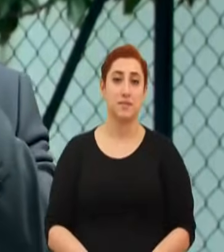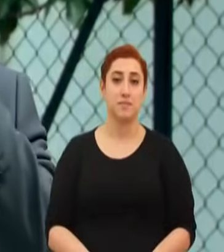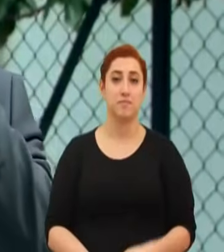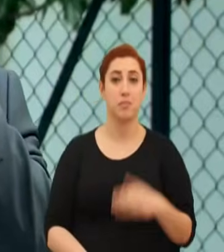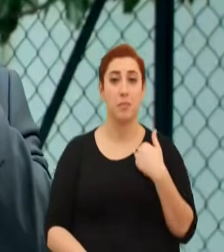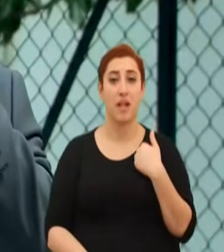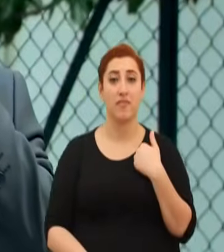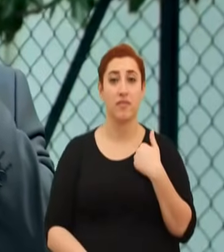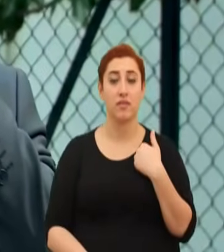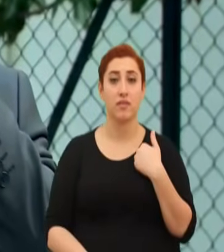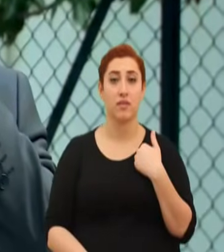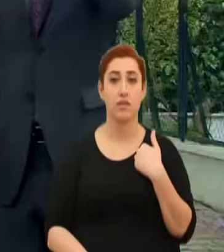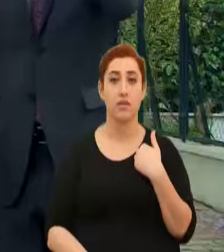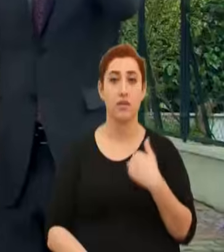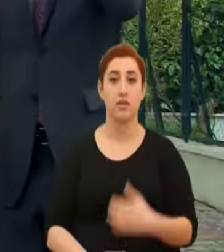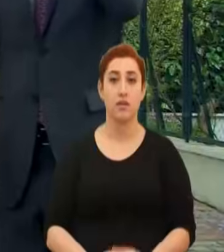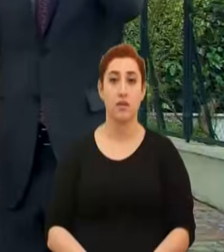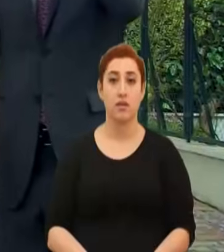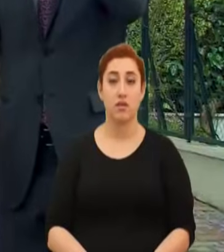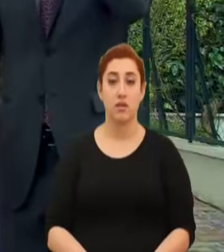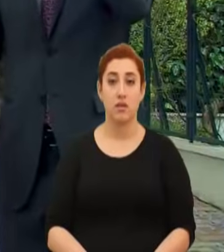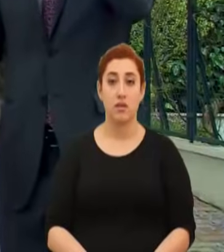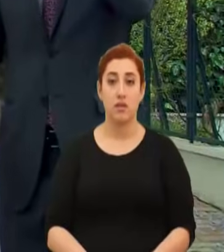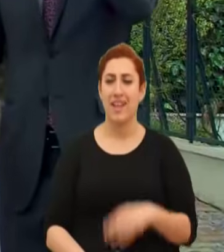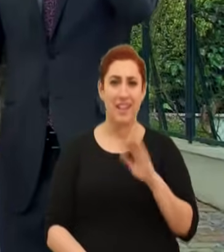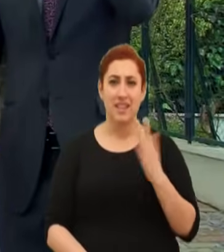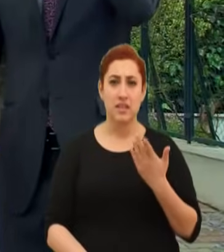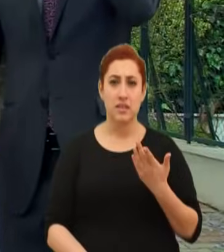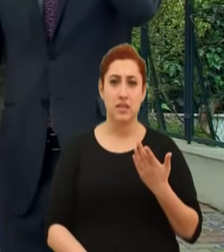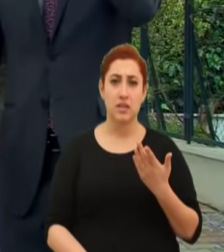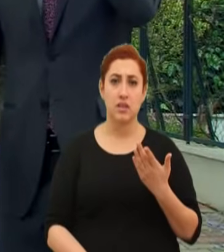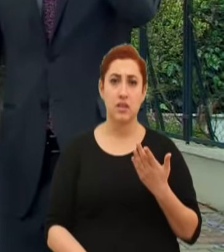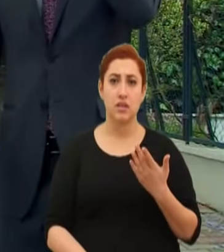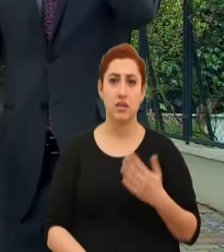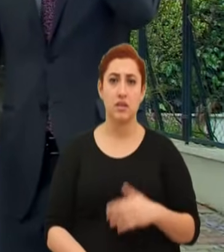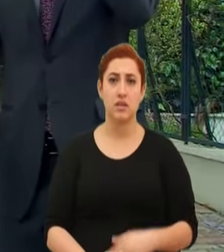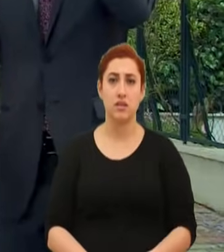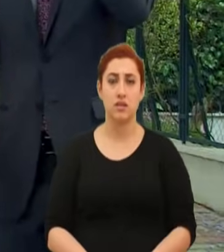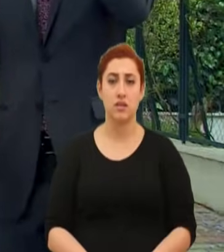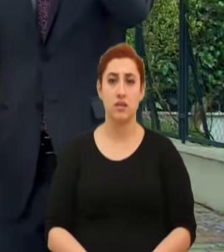de çok özür dilerim ya. Ben... Nasıl?